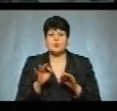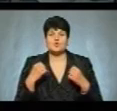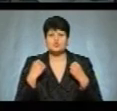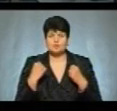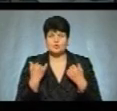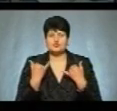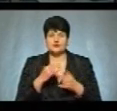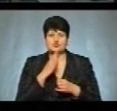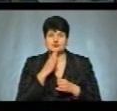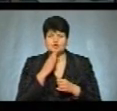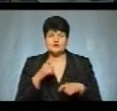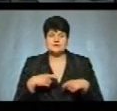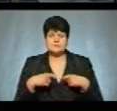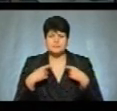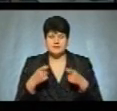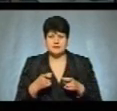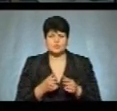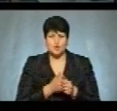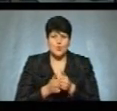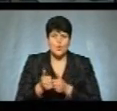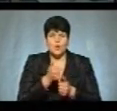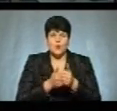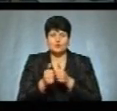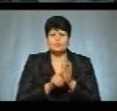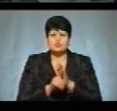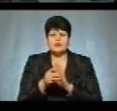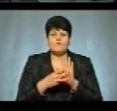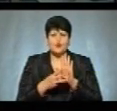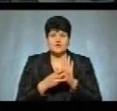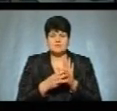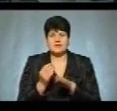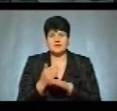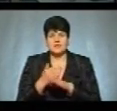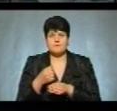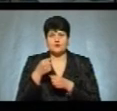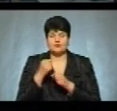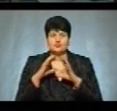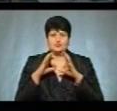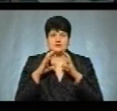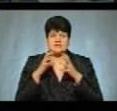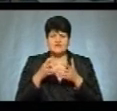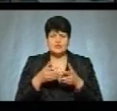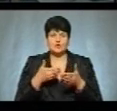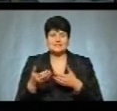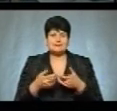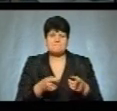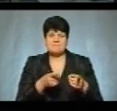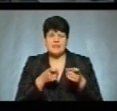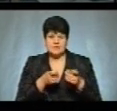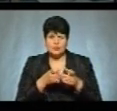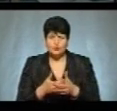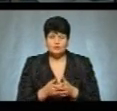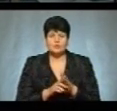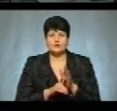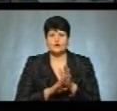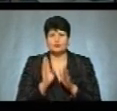Сьогодні жіночою спринтерською гонкою розпочинається 8-й етап Кубку світу з біатлону. Змагання відбудуться у Солт-Лейк-Сіті, штат Юта у